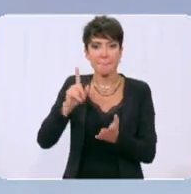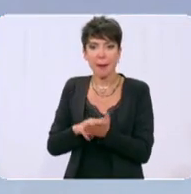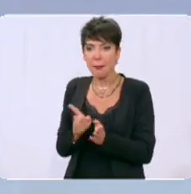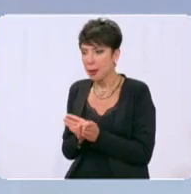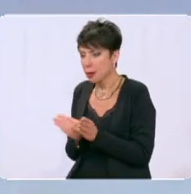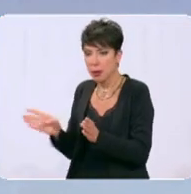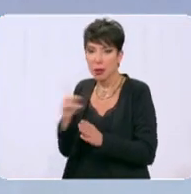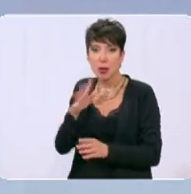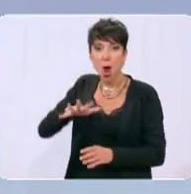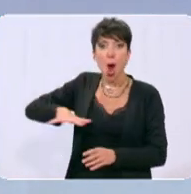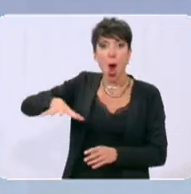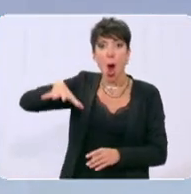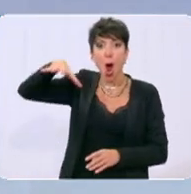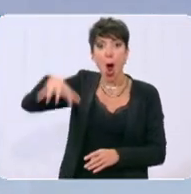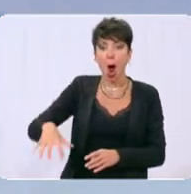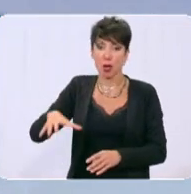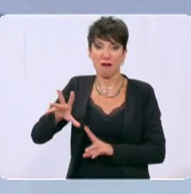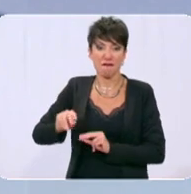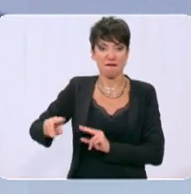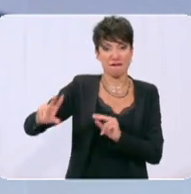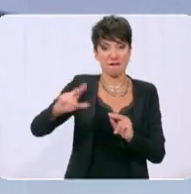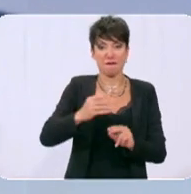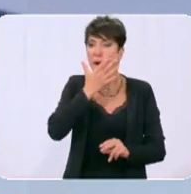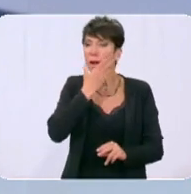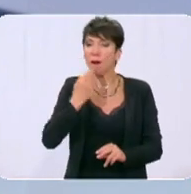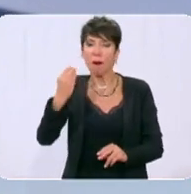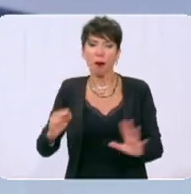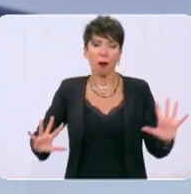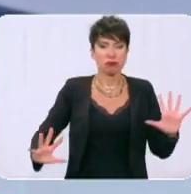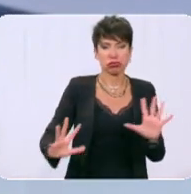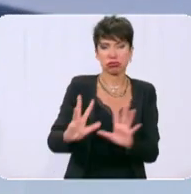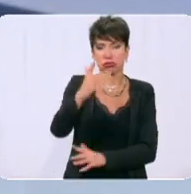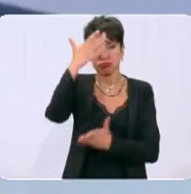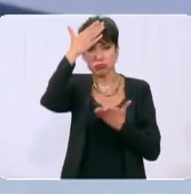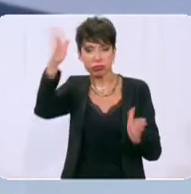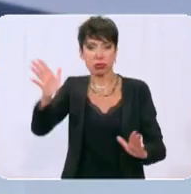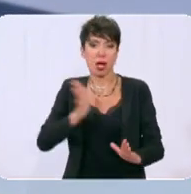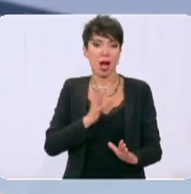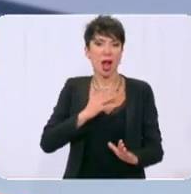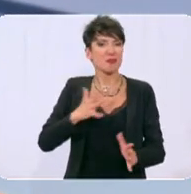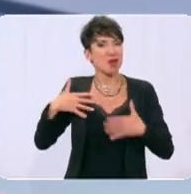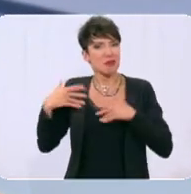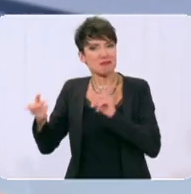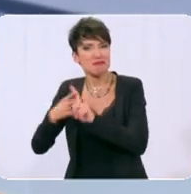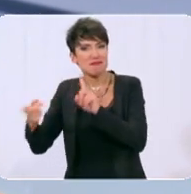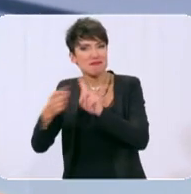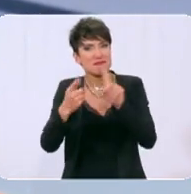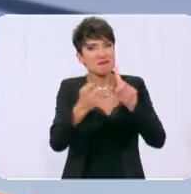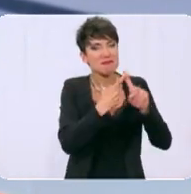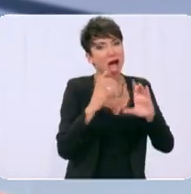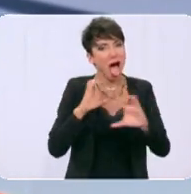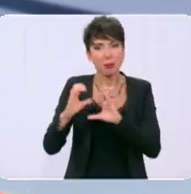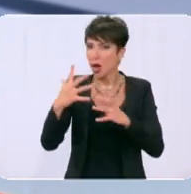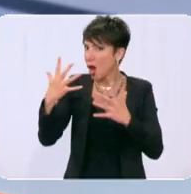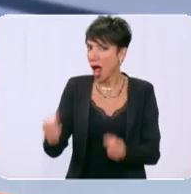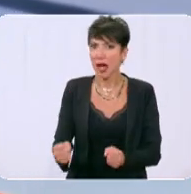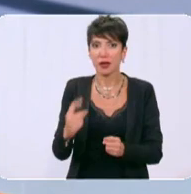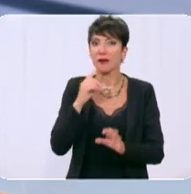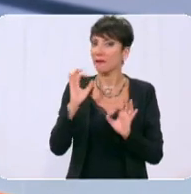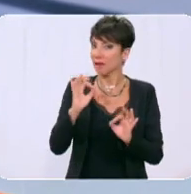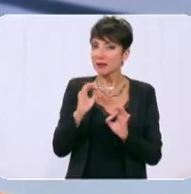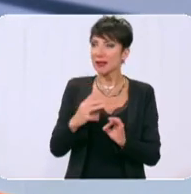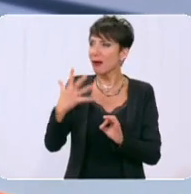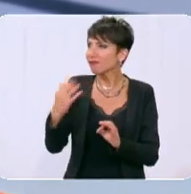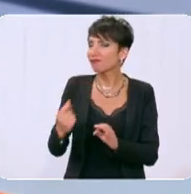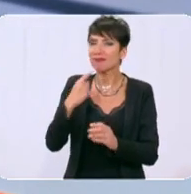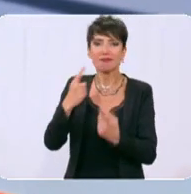είναι ενιαίος, mm-hmm. οι άνθρωποι είναι πολύ ωραίοι, πολύ δημιουργικοί. Χαίρομαι που επικοινωνώ μαζί τους και το κυριότερο που μοιραζόμαστε τους ίδιους προβληματισμούς για